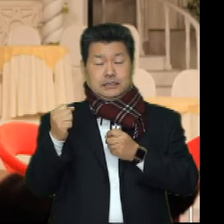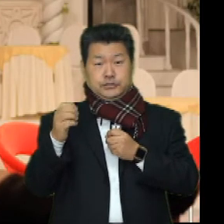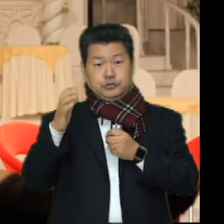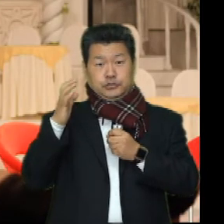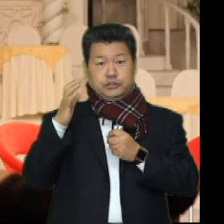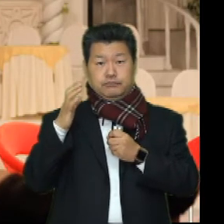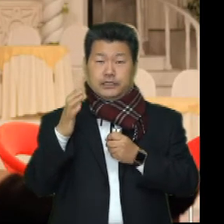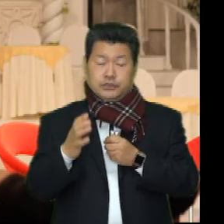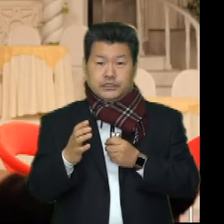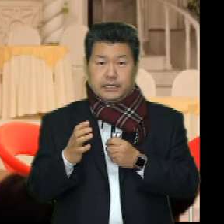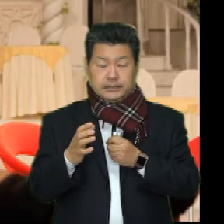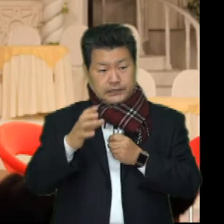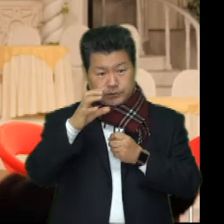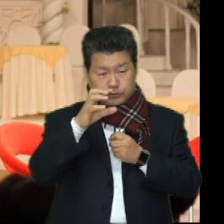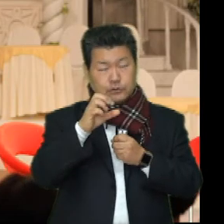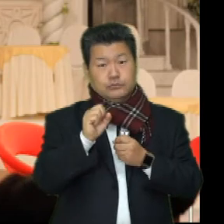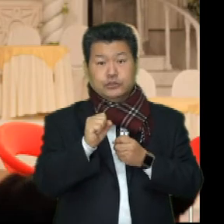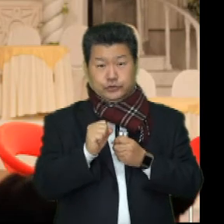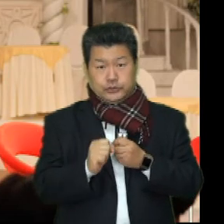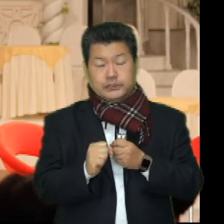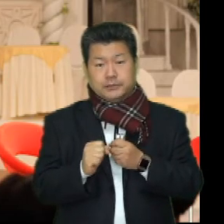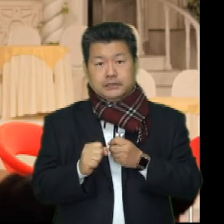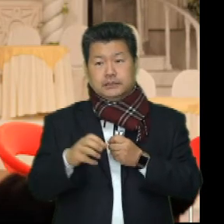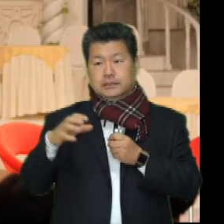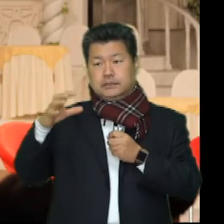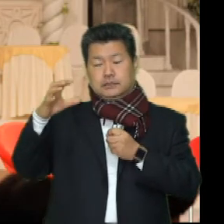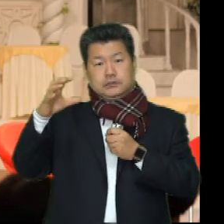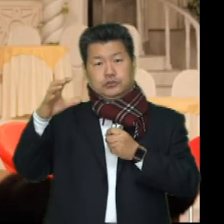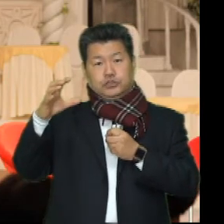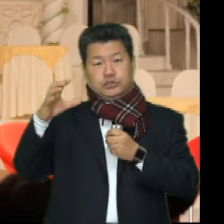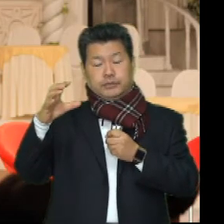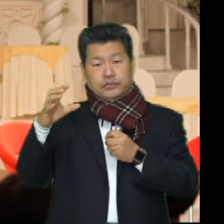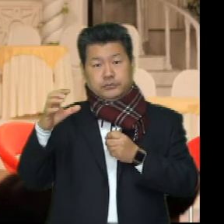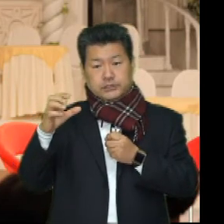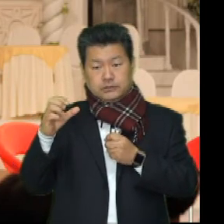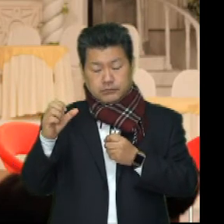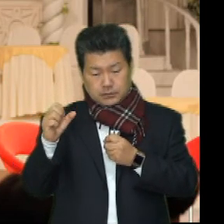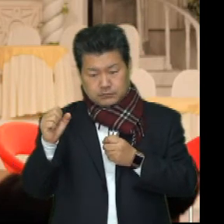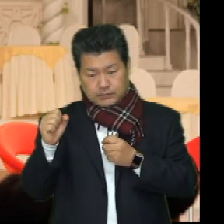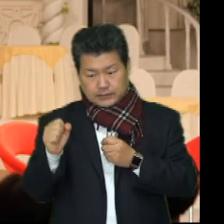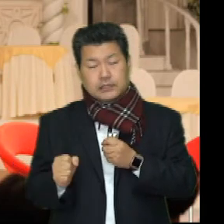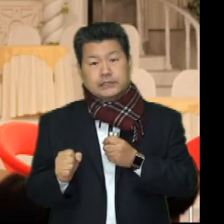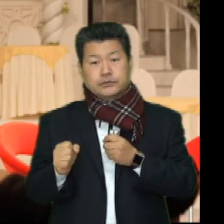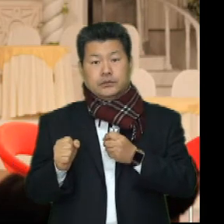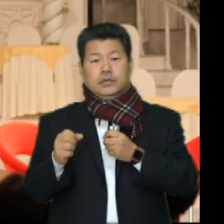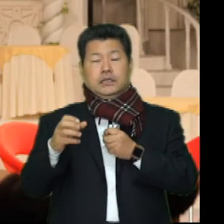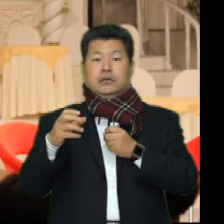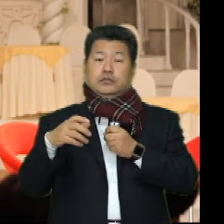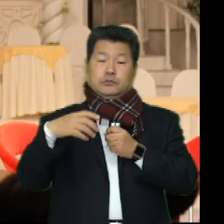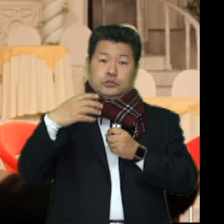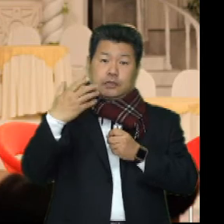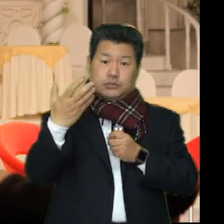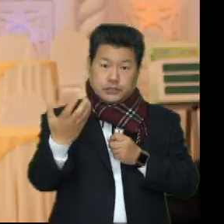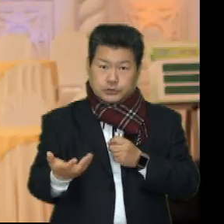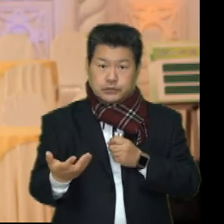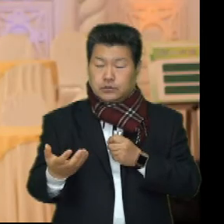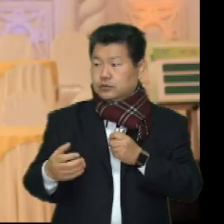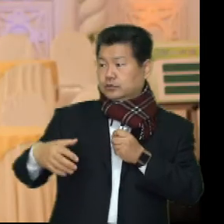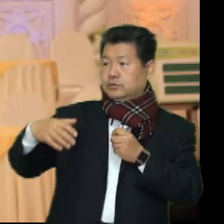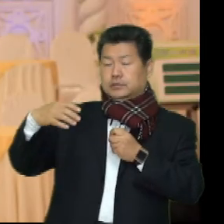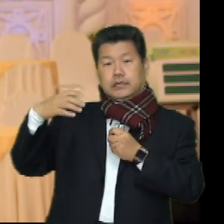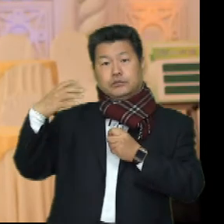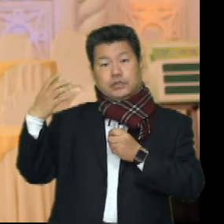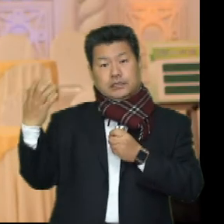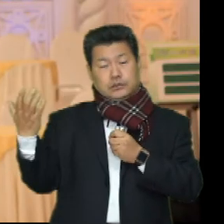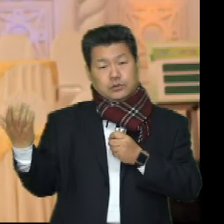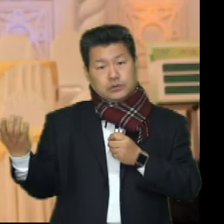여러분들과 함께 지금 유인균 발효외실에 이제 이론도 물론 중요하지만 유인균 발효 음식을 만들어가지고 여러분들도 한번 드셔보시고